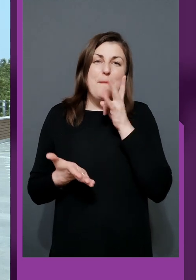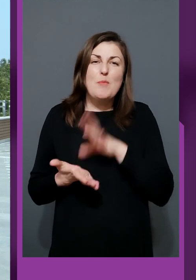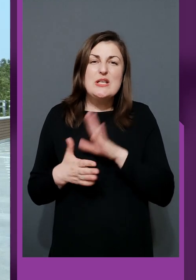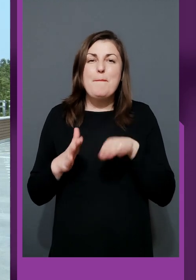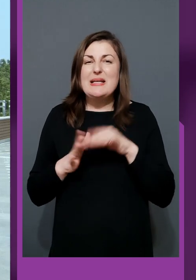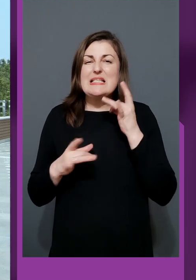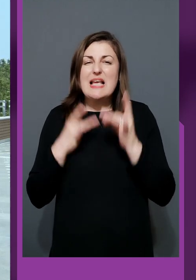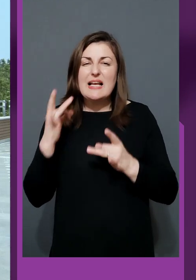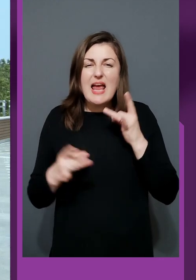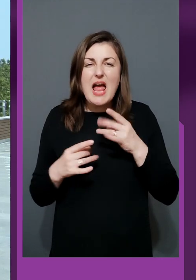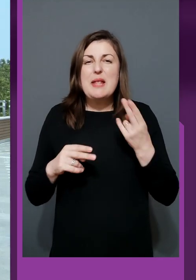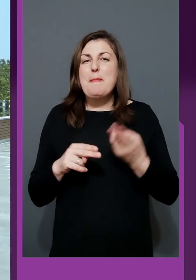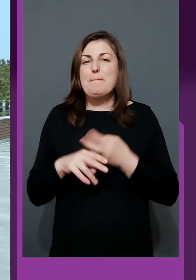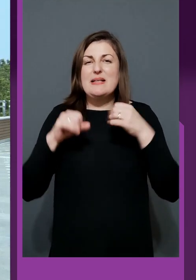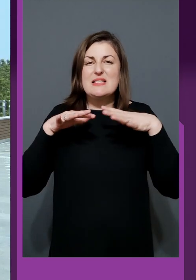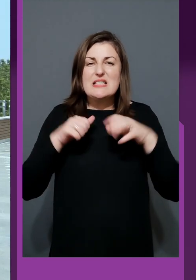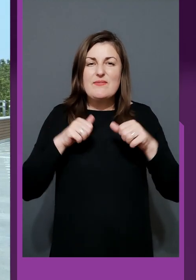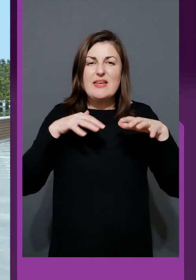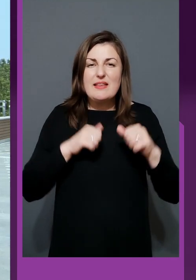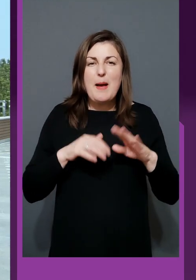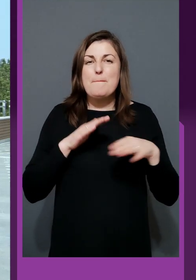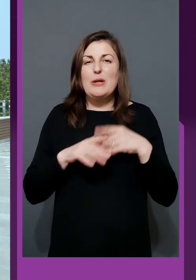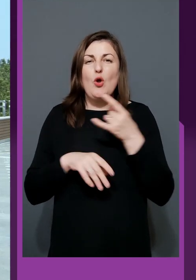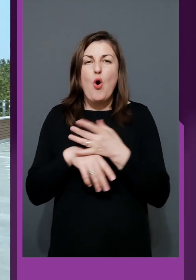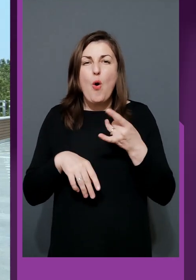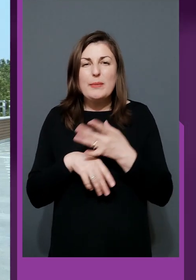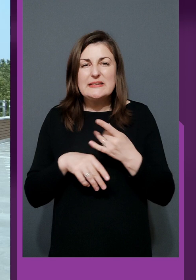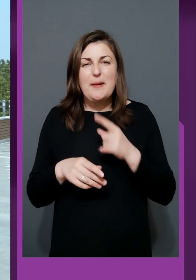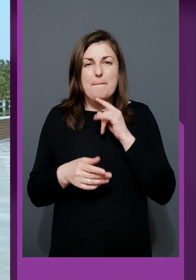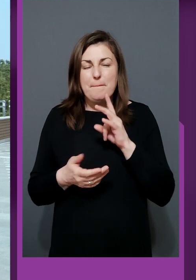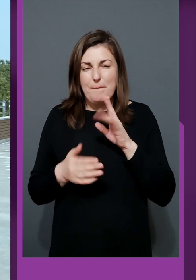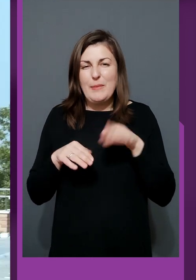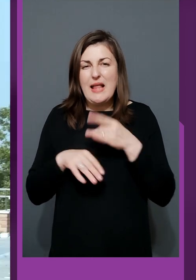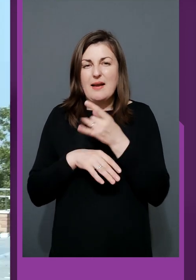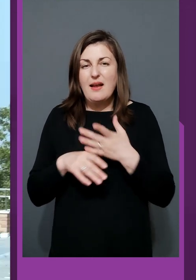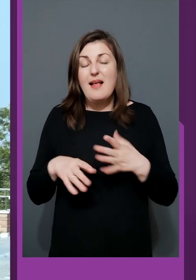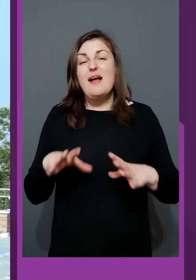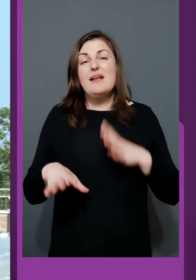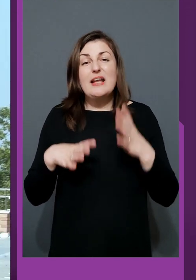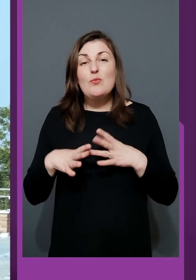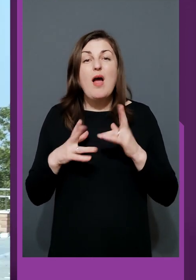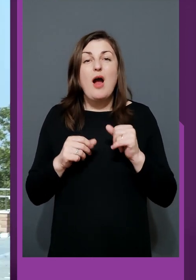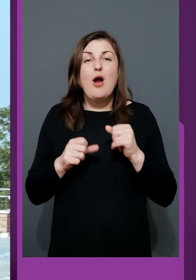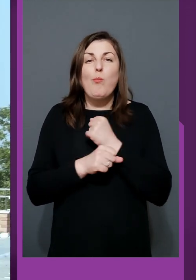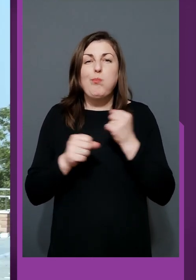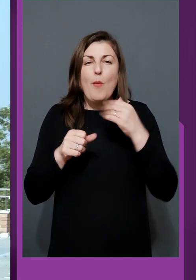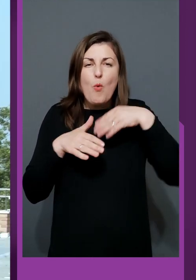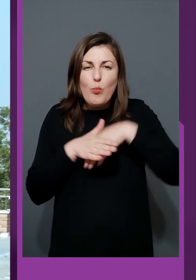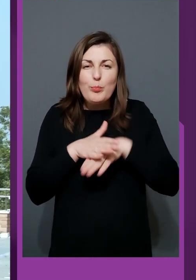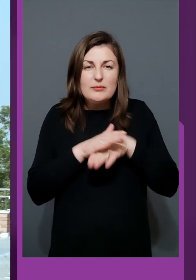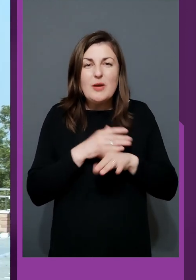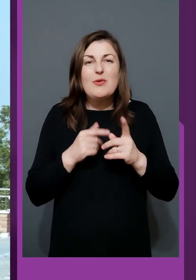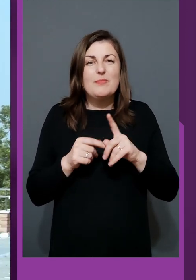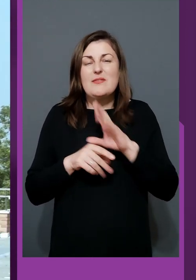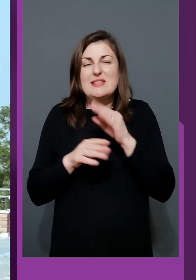постійно під сиренами без світла під обстрілами під ракетними якби тренуємося як Буд в бомбибжище потому що